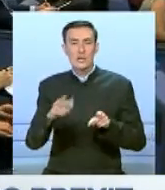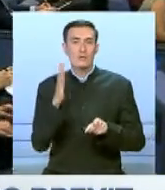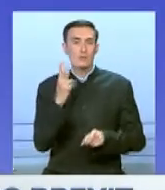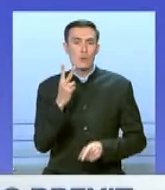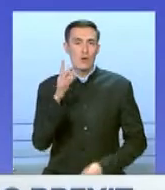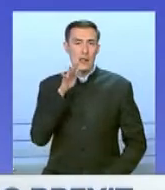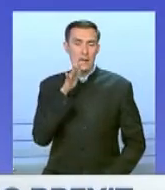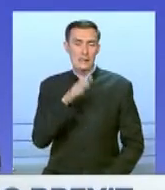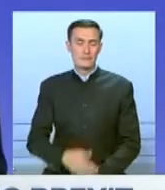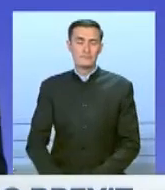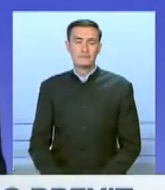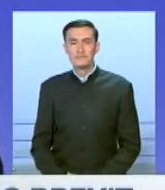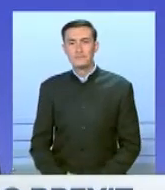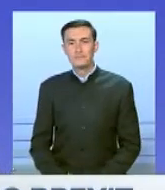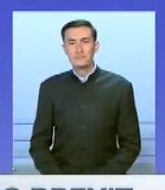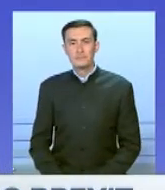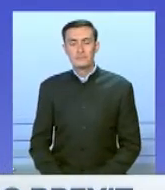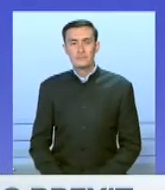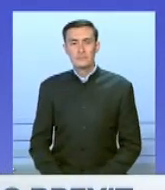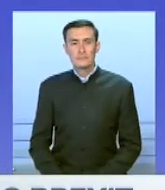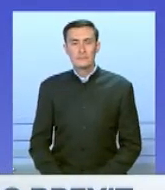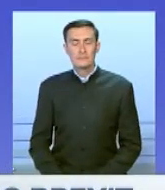2 года.